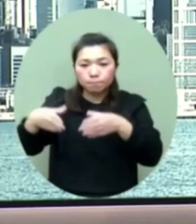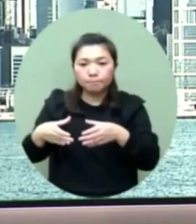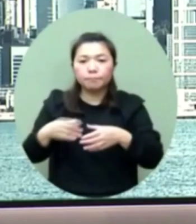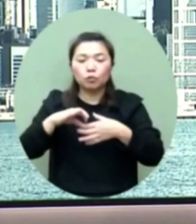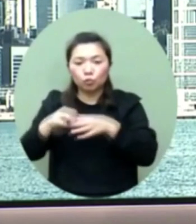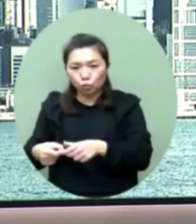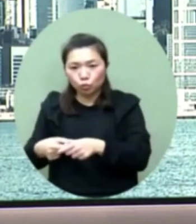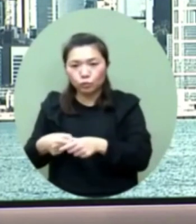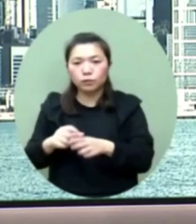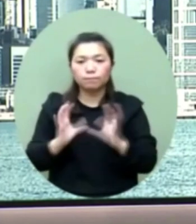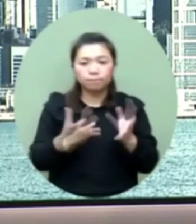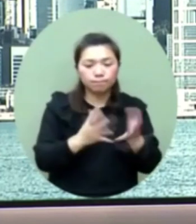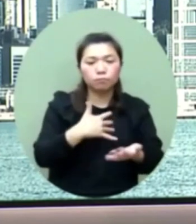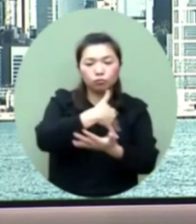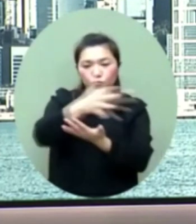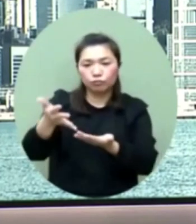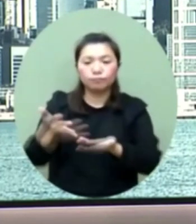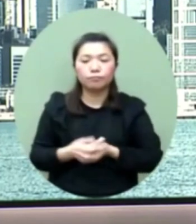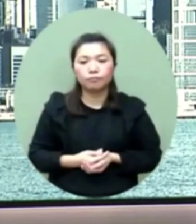构和组织等等。